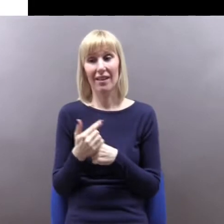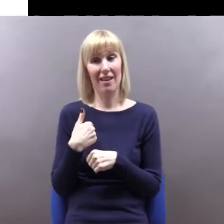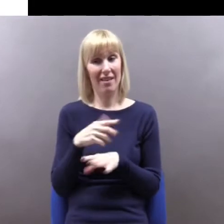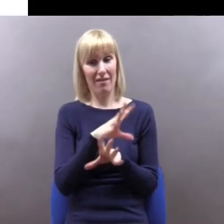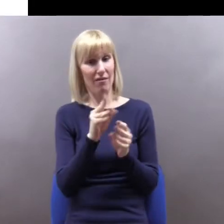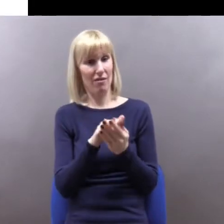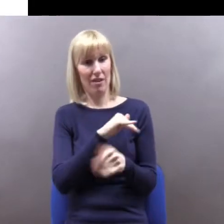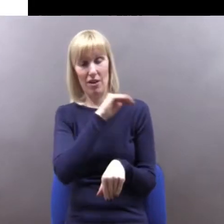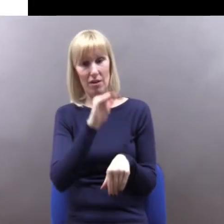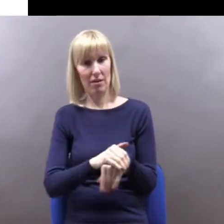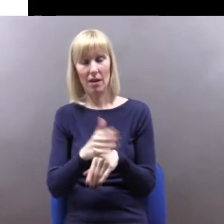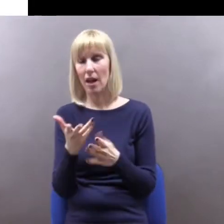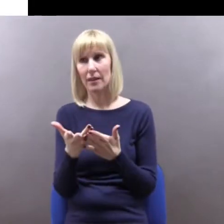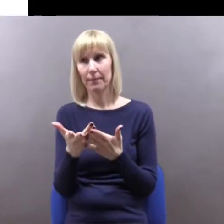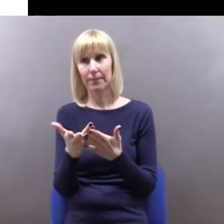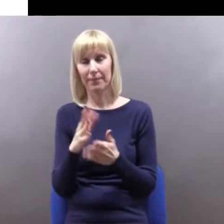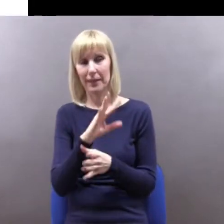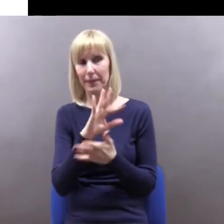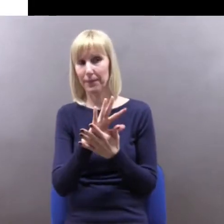tych standardów dostępności, nie było